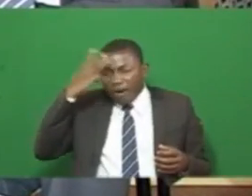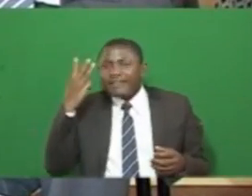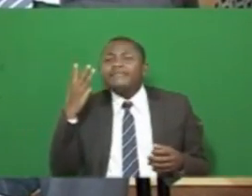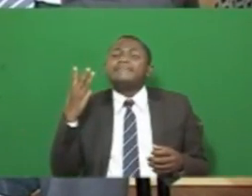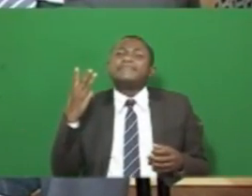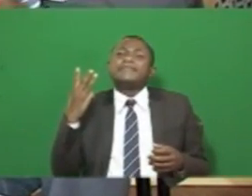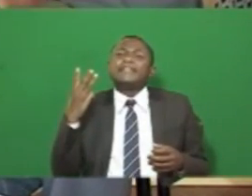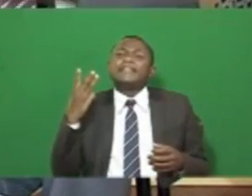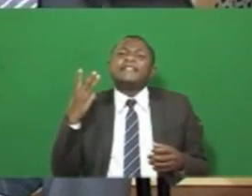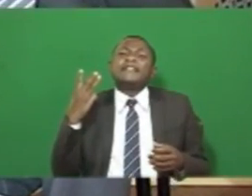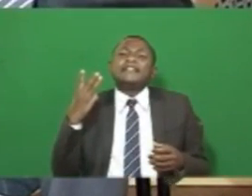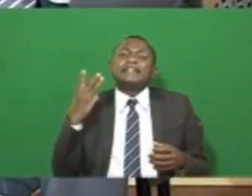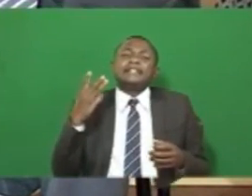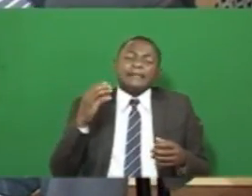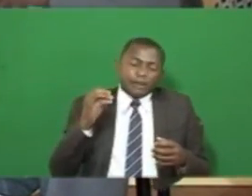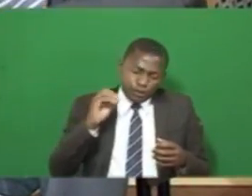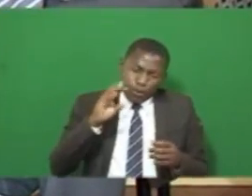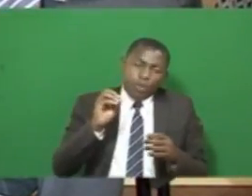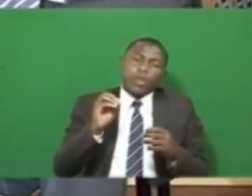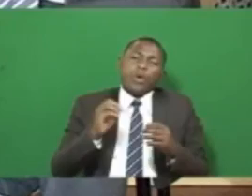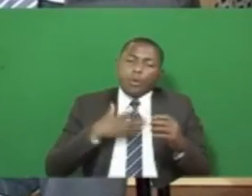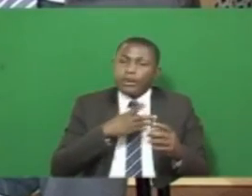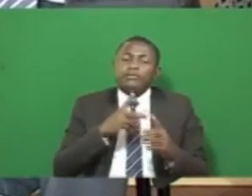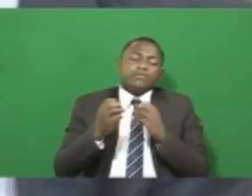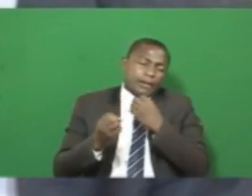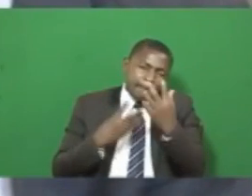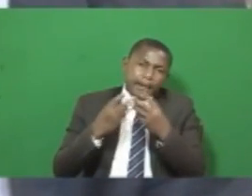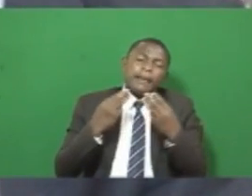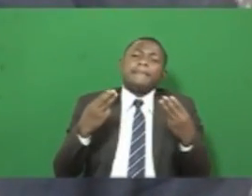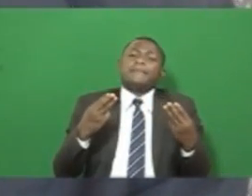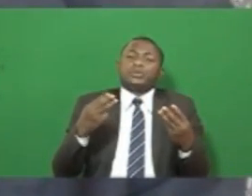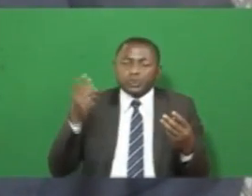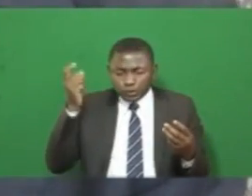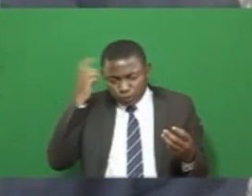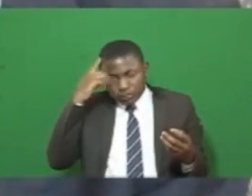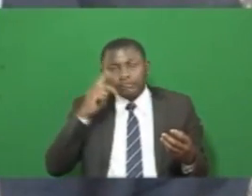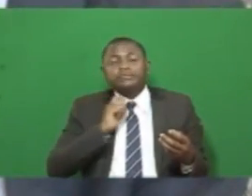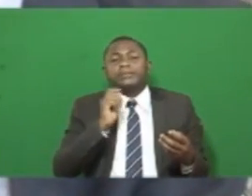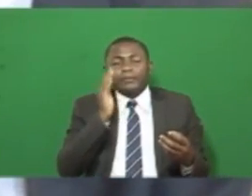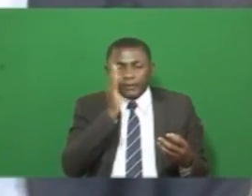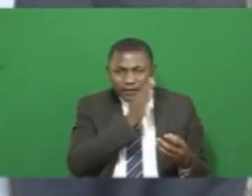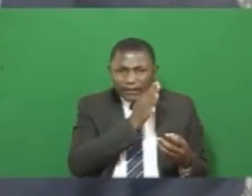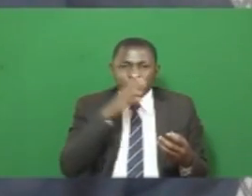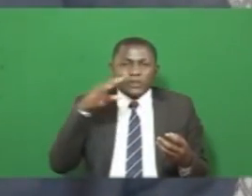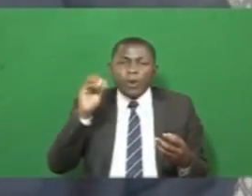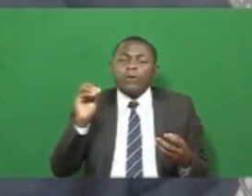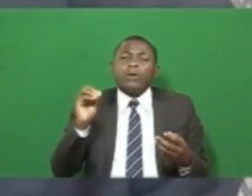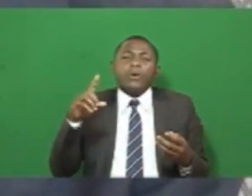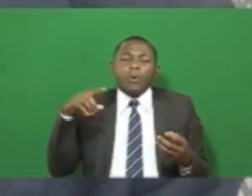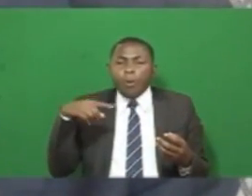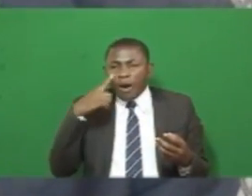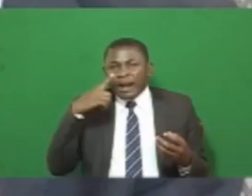uchenjeri. Exactly. Zvichienderana nekuti arida kugadzirisa nyaya ipi. Exactly. Saka zveshuwa vaterere patinoverenga tsamba dza